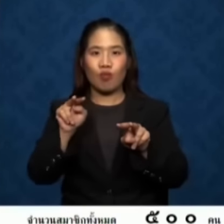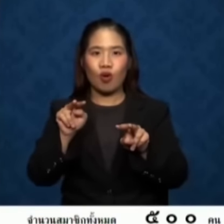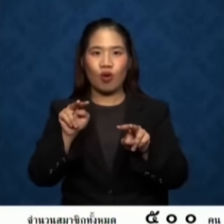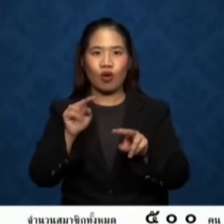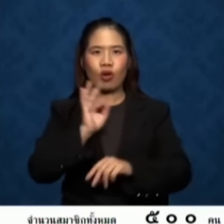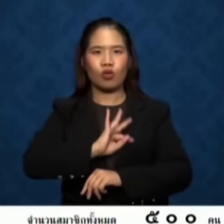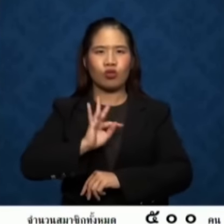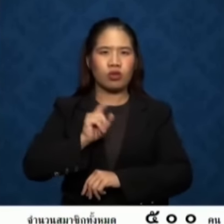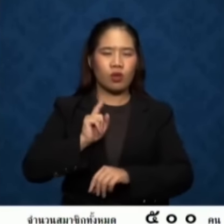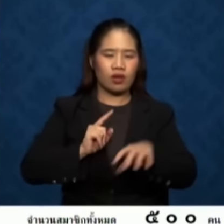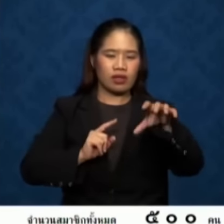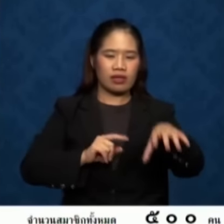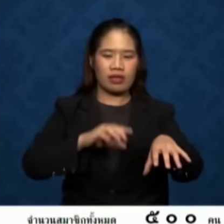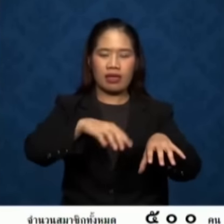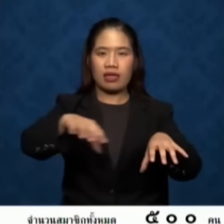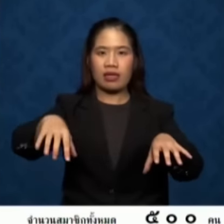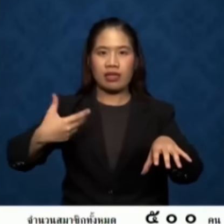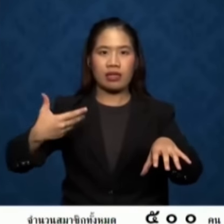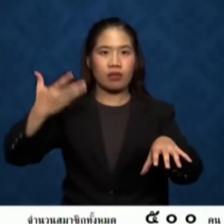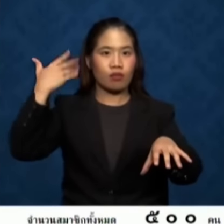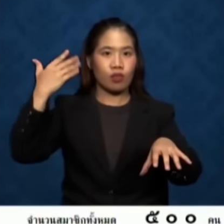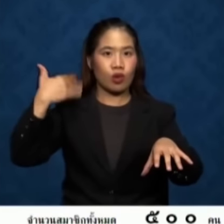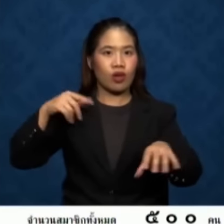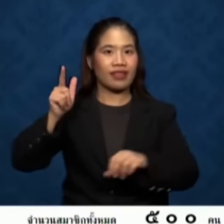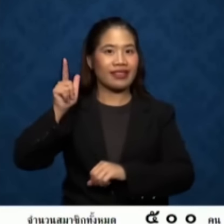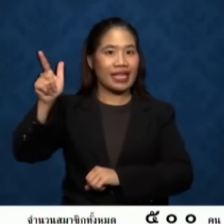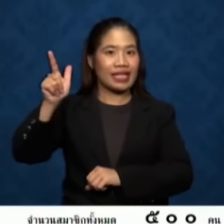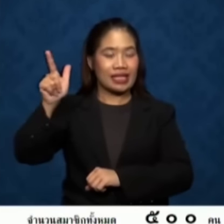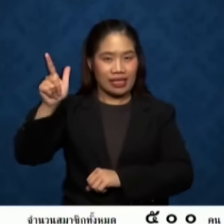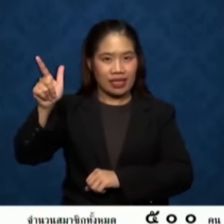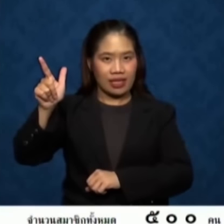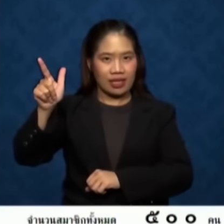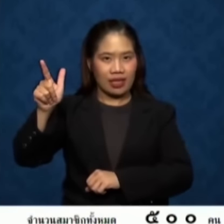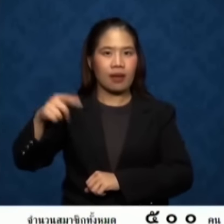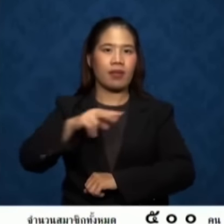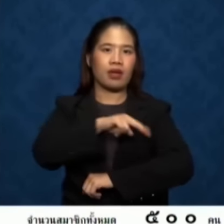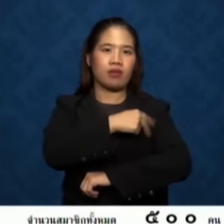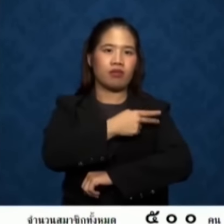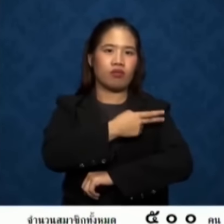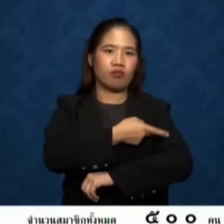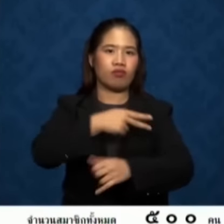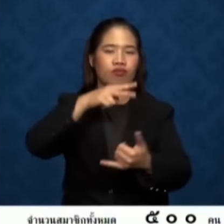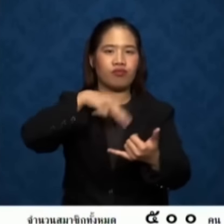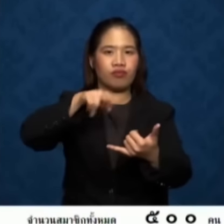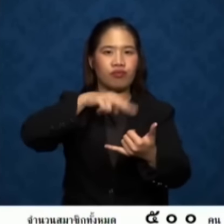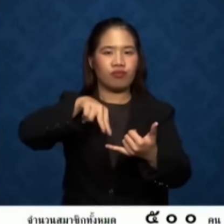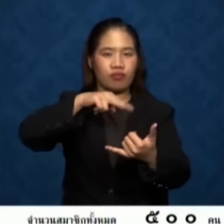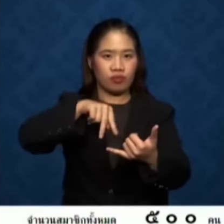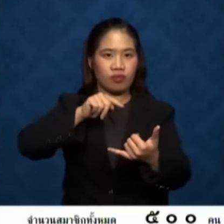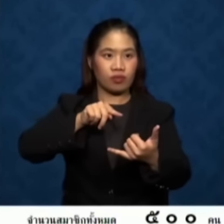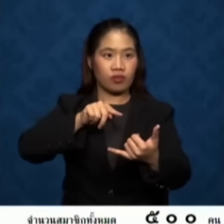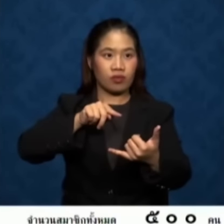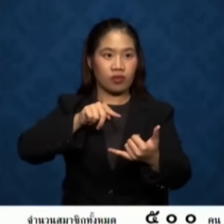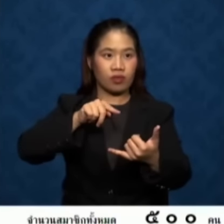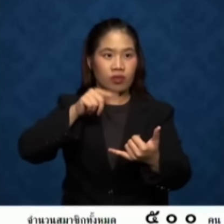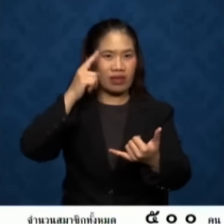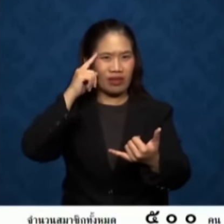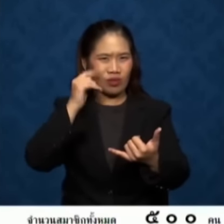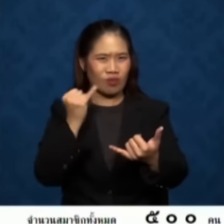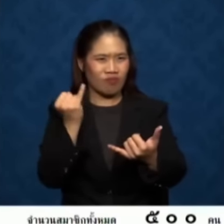สถานที่อดีตนายกทักษิณไปรักษาตัวมันเป็นที่เลวร้